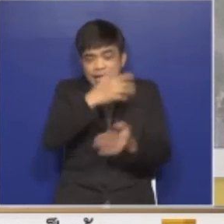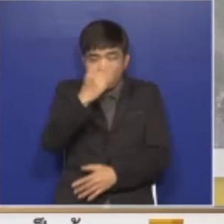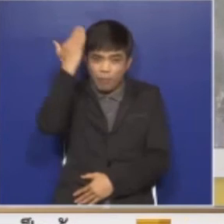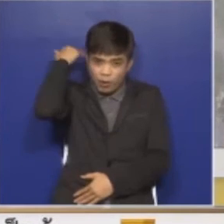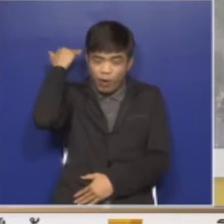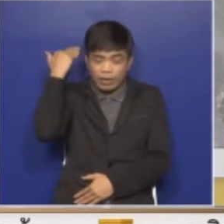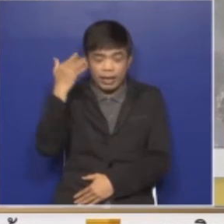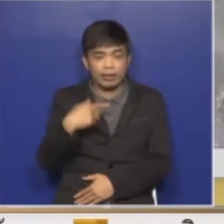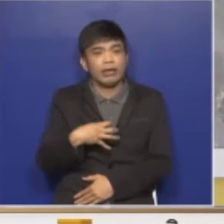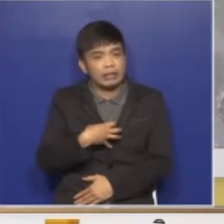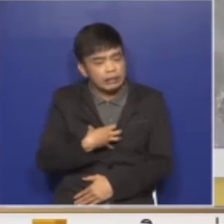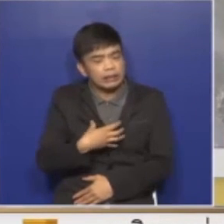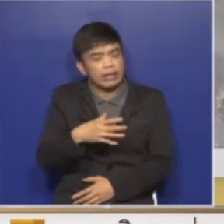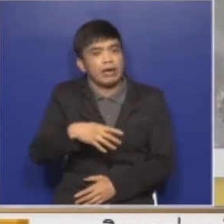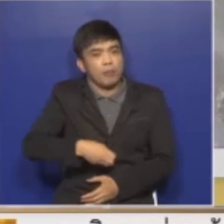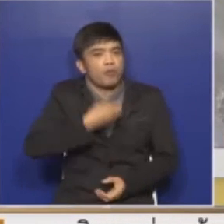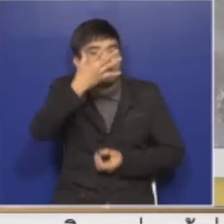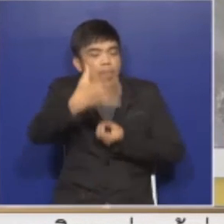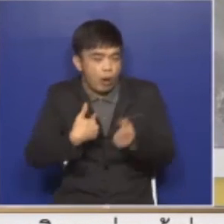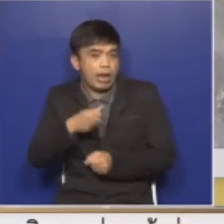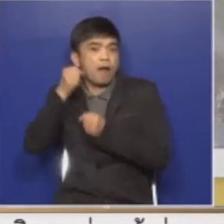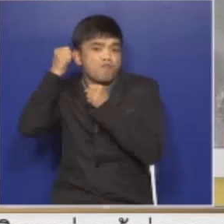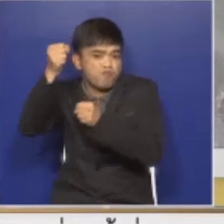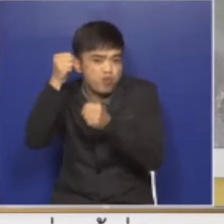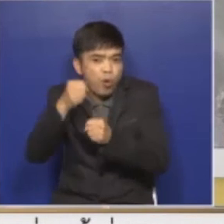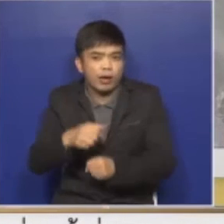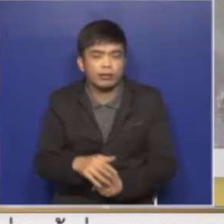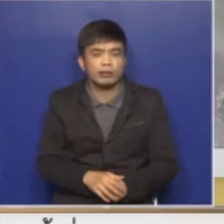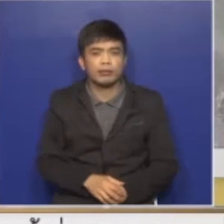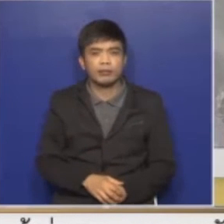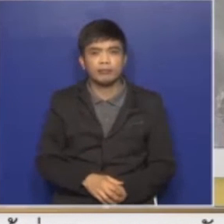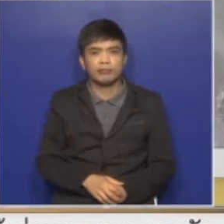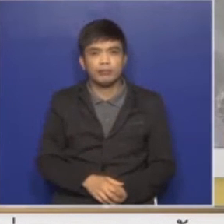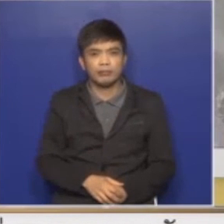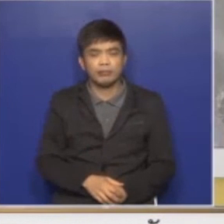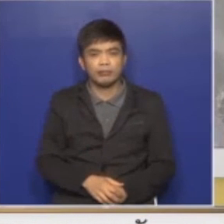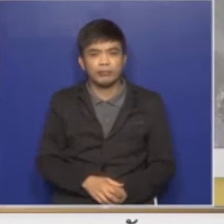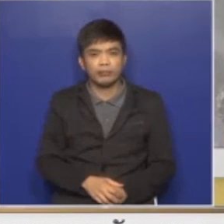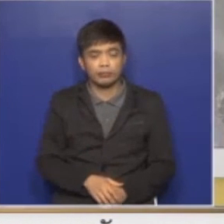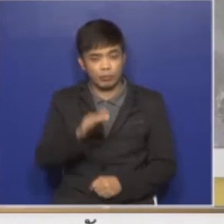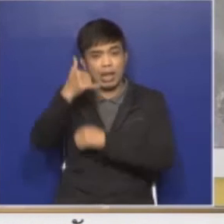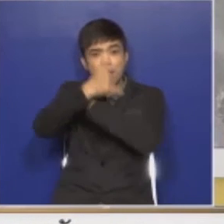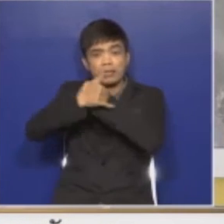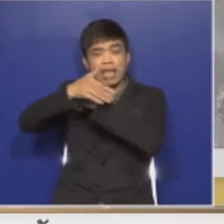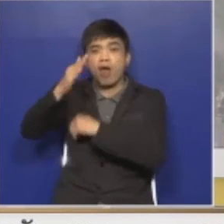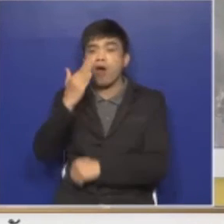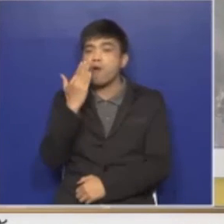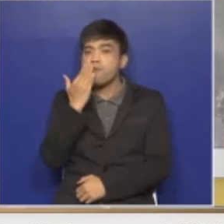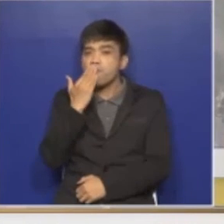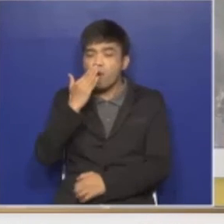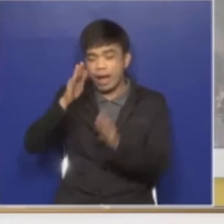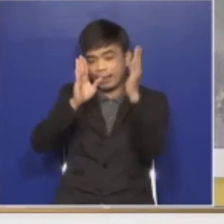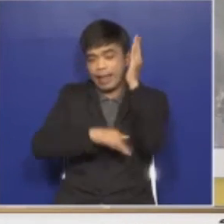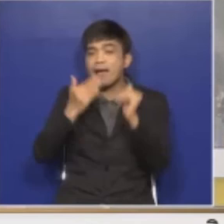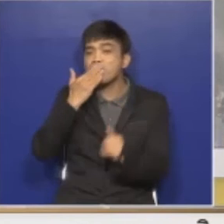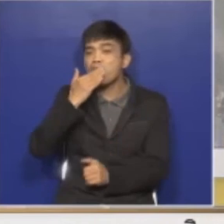ได้ทั่วประเทศแอฟริกาใต้ผิวขาวผิวดำประเทศอื่นๆฆ่ากัน